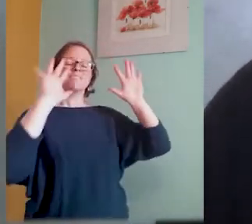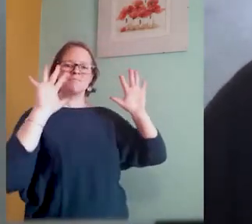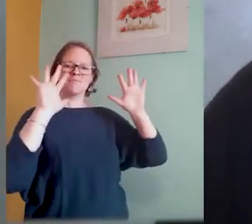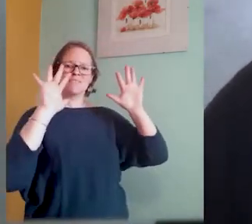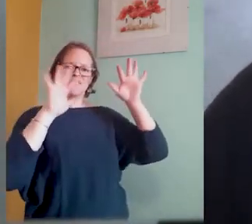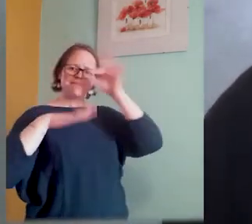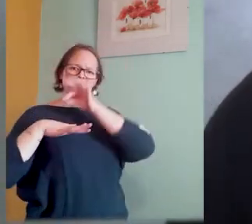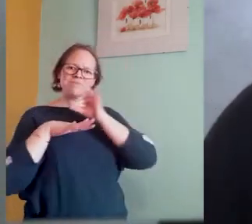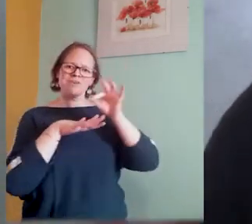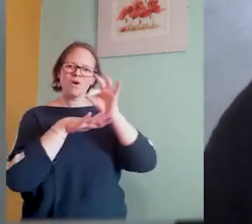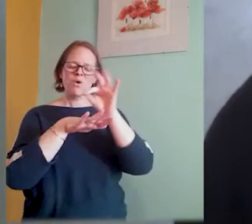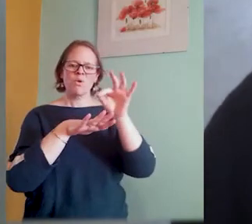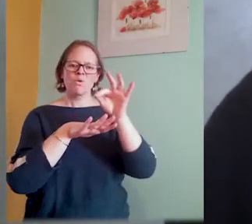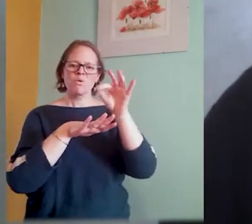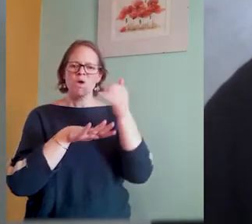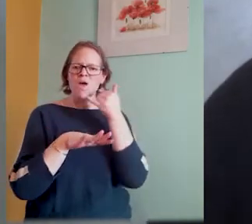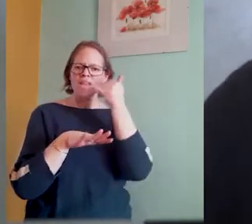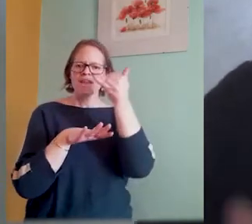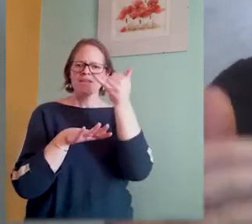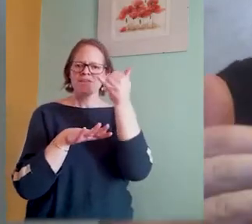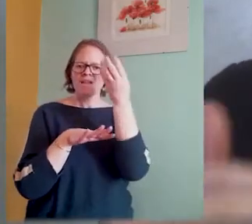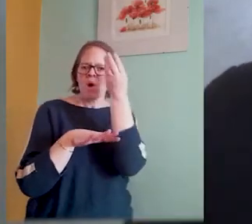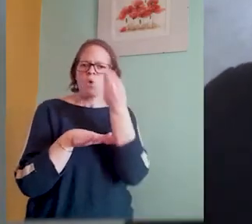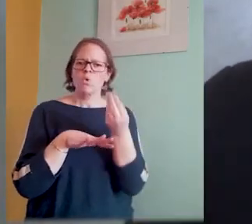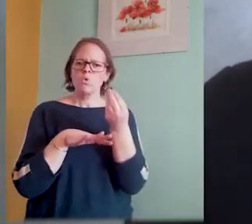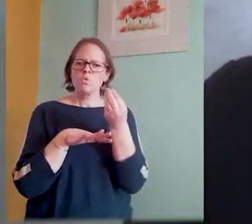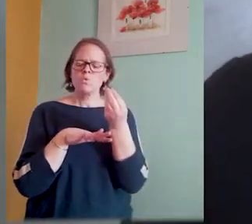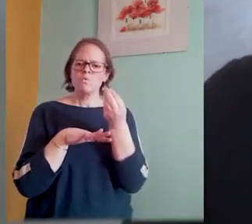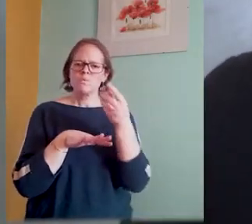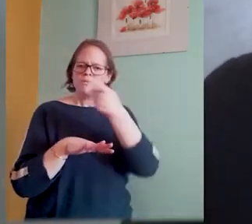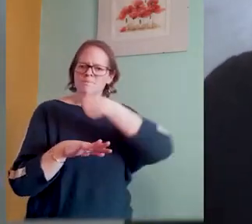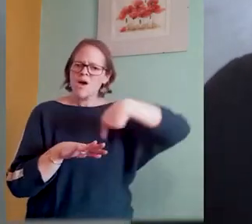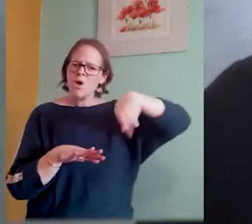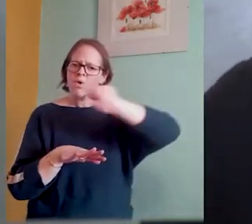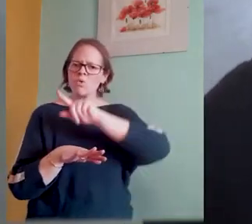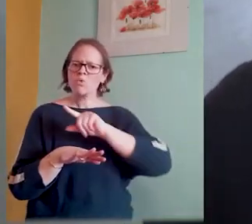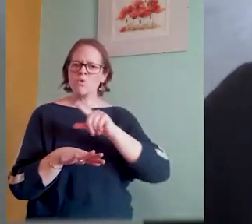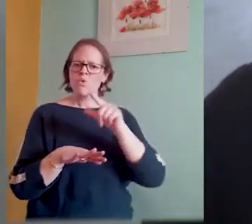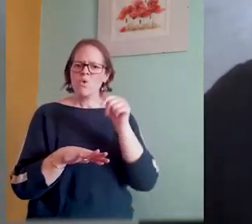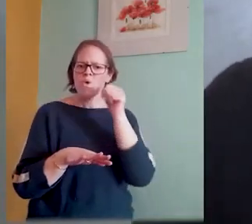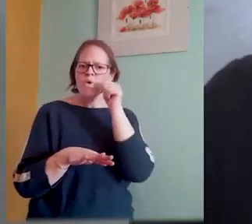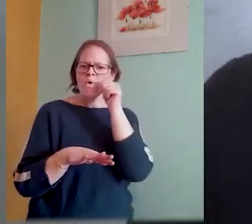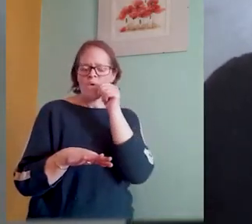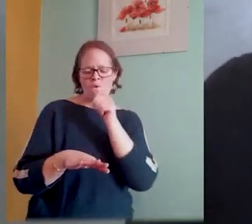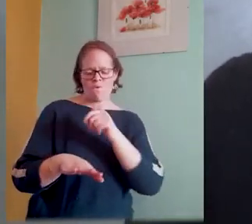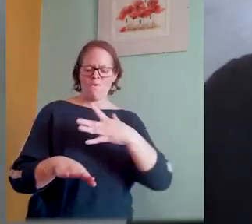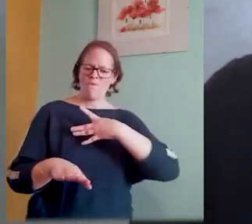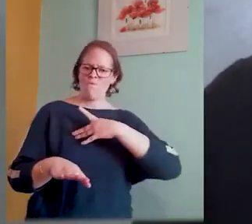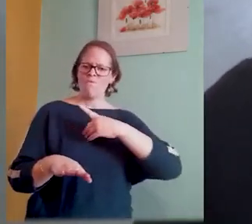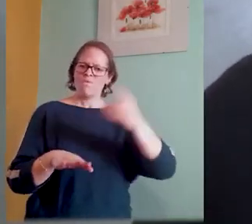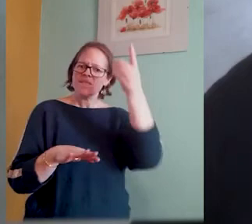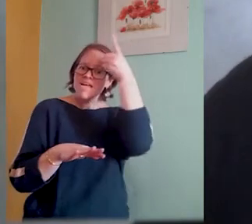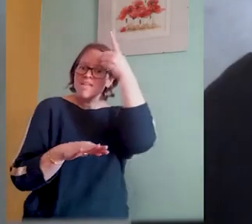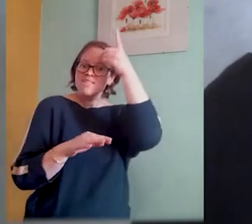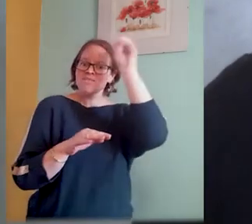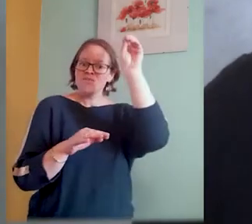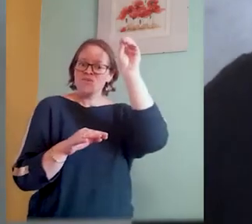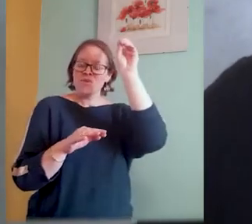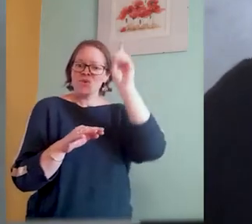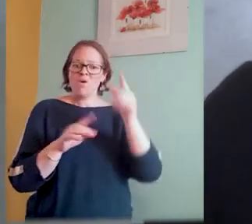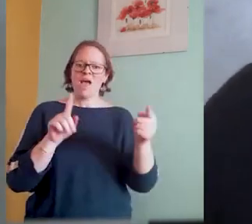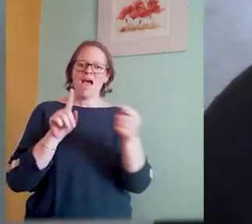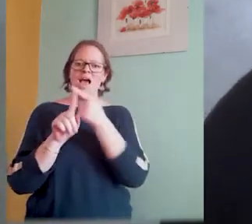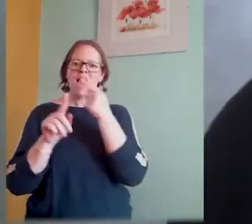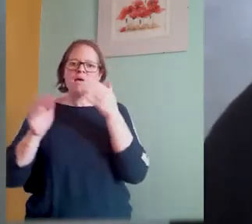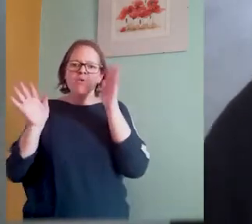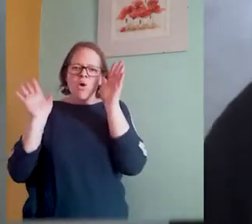téléphone, à enlever toute distraction, parce que je pense que nous devons, en tant que fils de Dieu, en tant que fille et fils de Dieu,